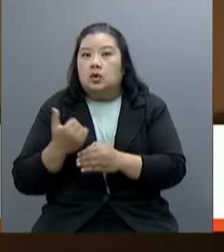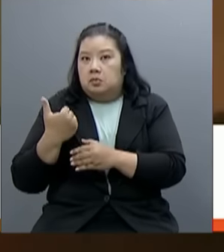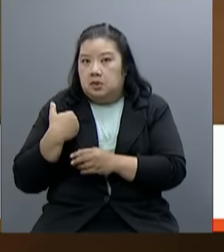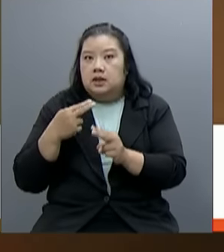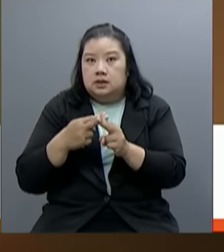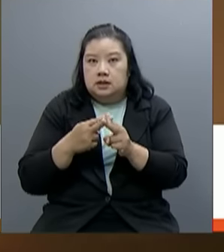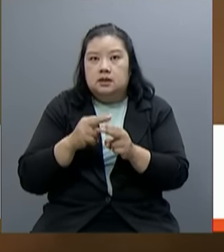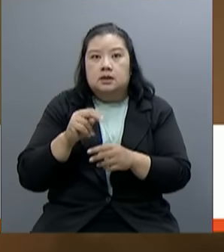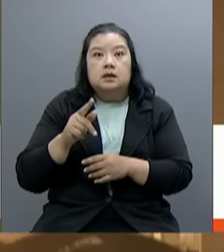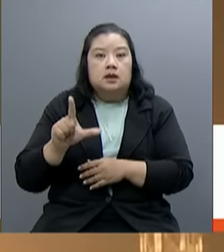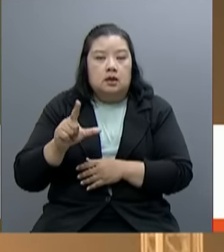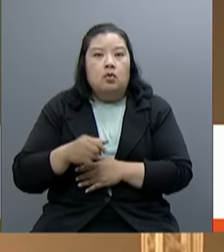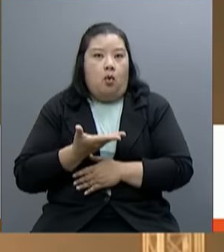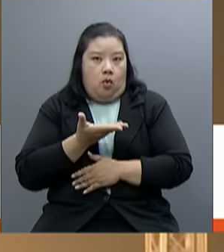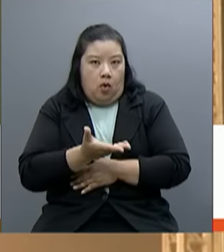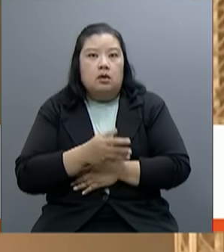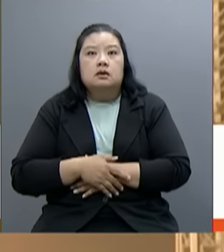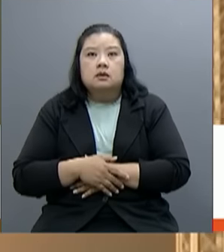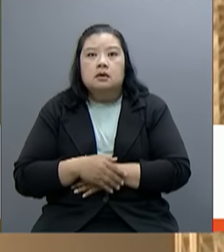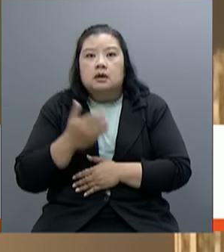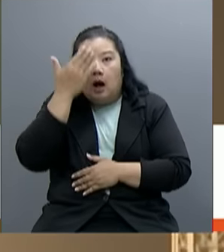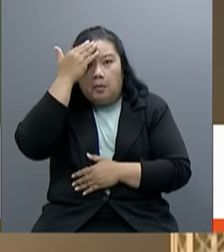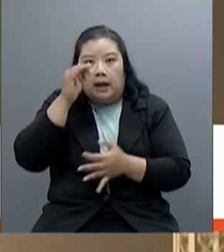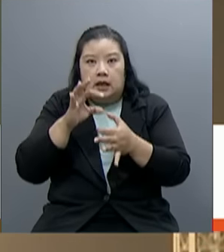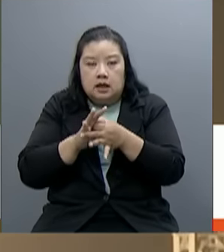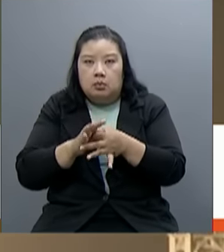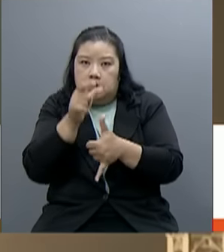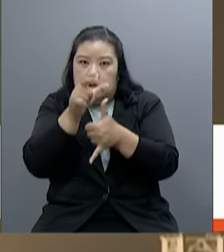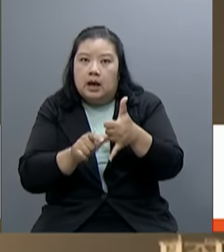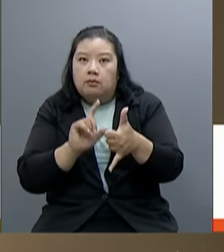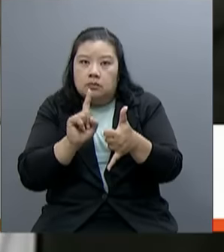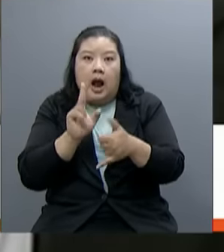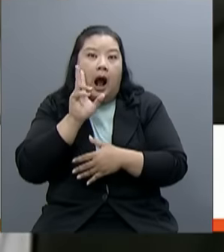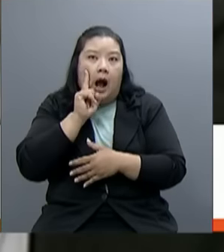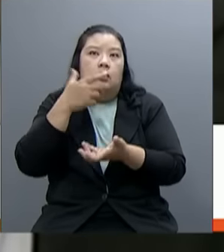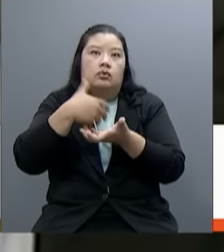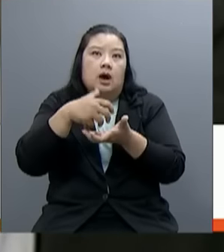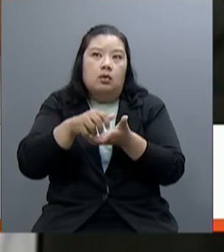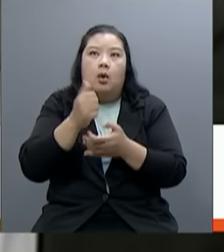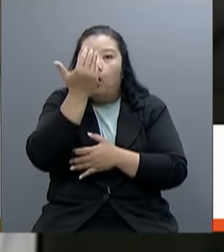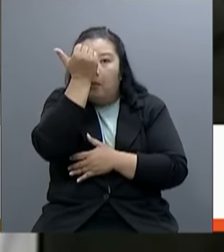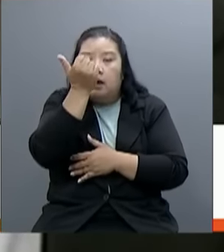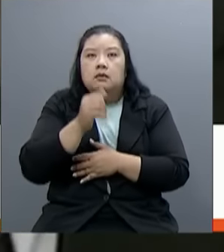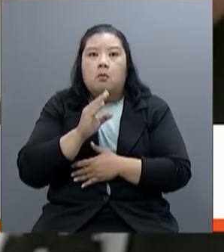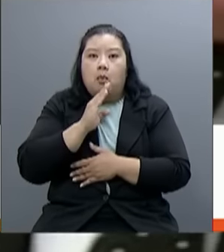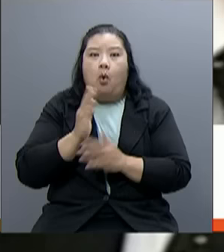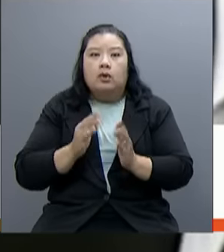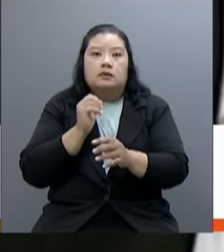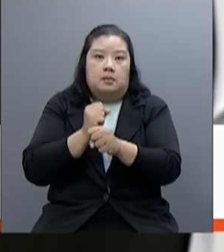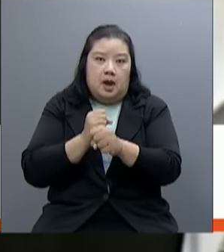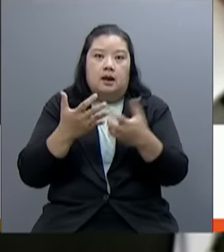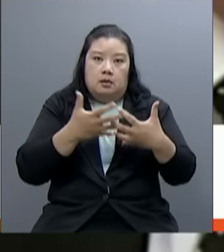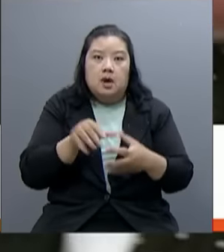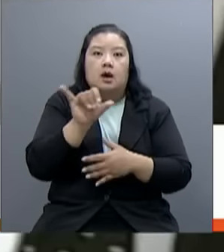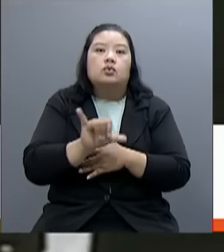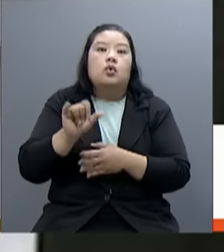อำนวยการ NASAเรียกร้องให้มีการเปิดการสอบสวนรายงานข่าวของ WallStreet journalนะคะซึ่งอ้างเจ้าหน้าที่สหรัฐยุโรปและ